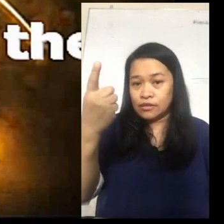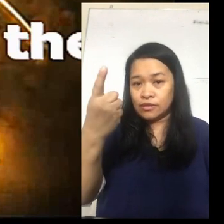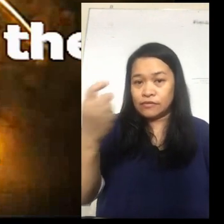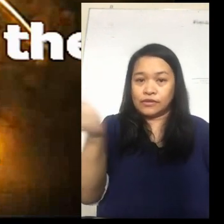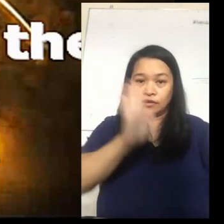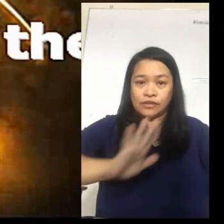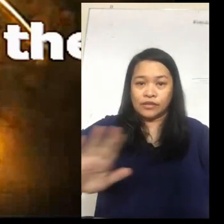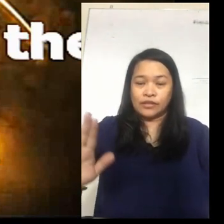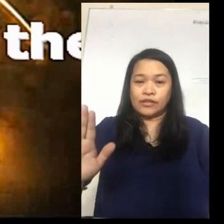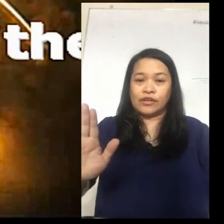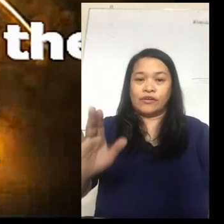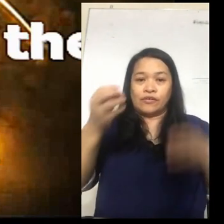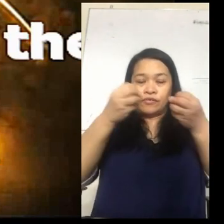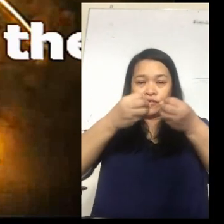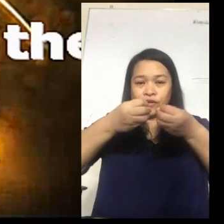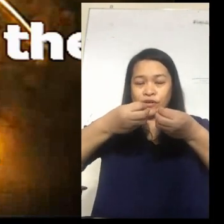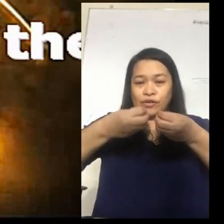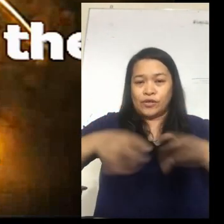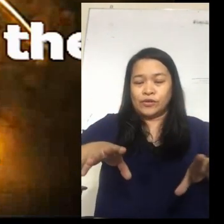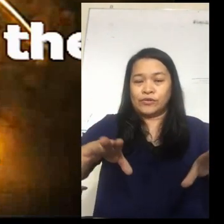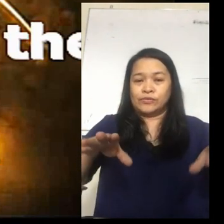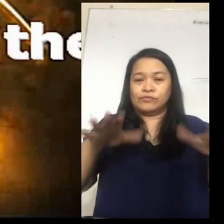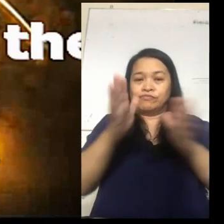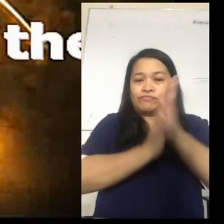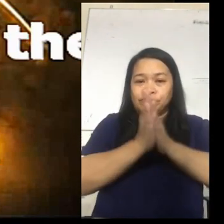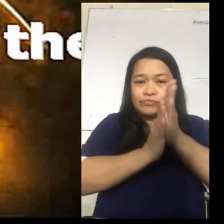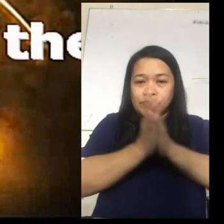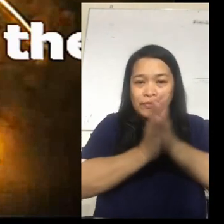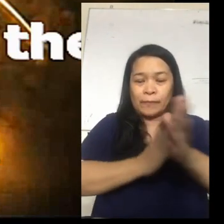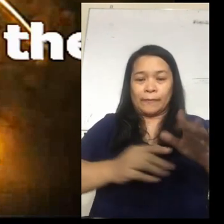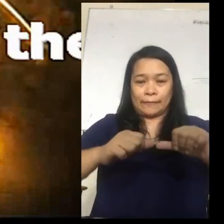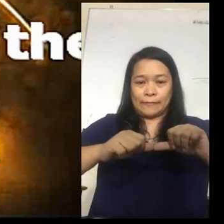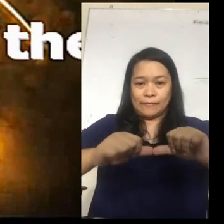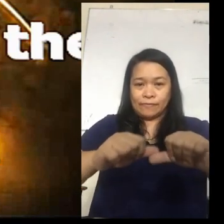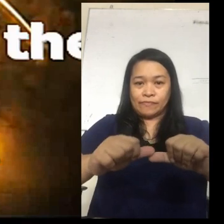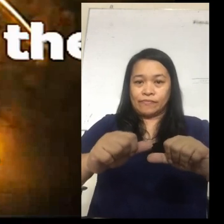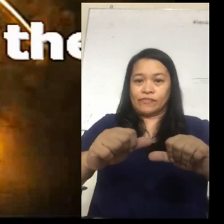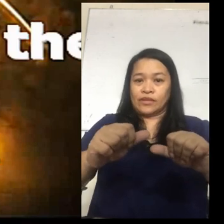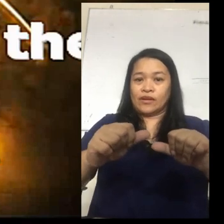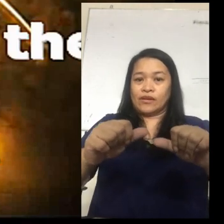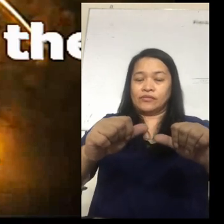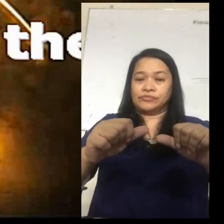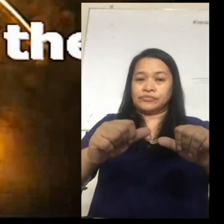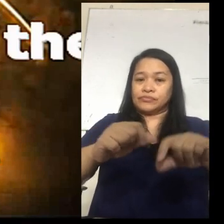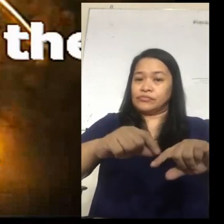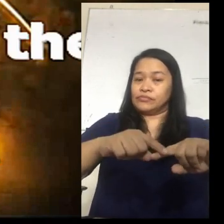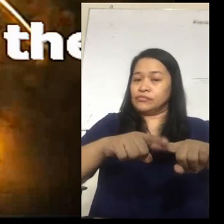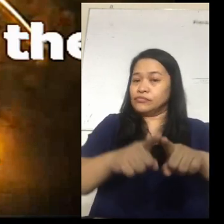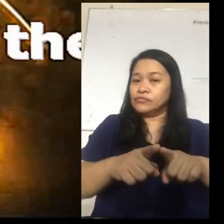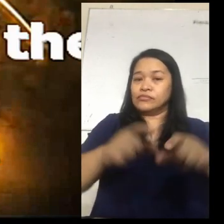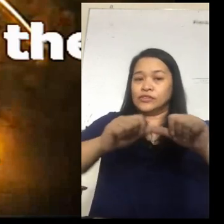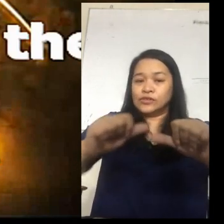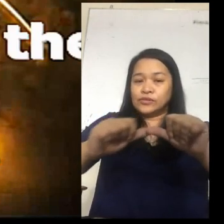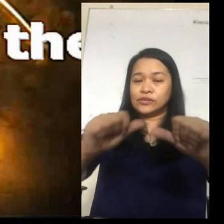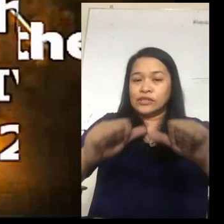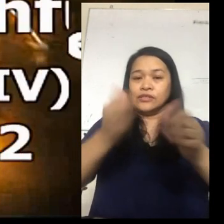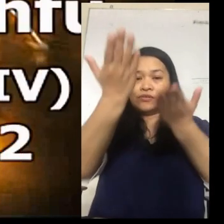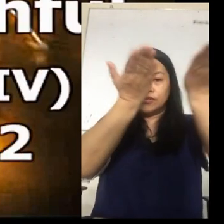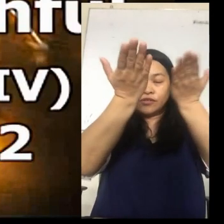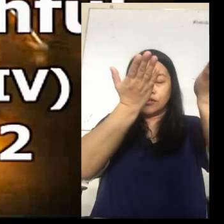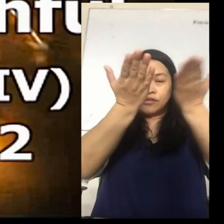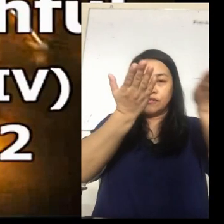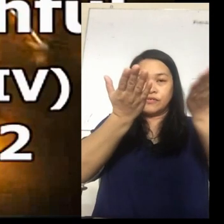be lacking in zeal, but keep your spiritual fervor serving the Lord. Be